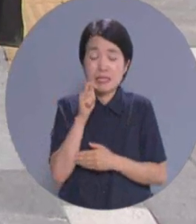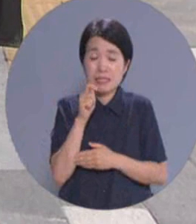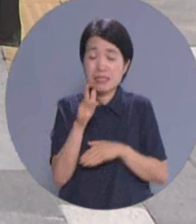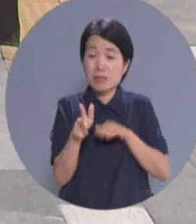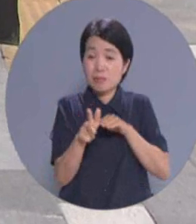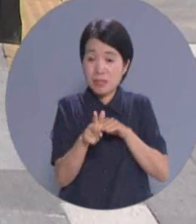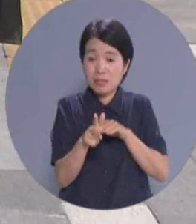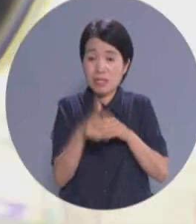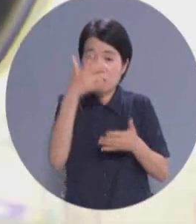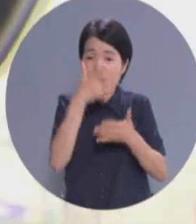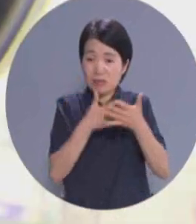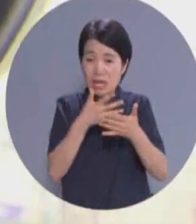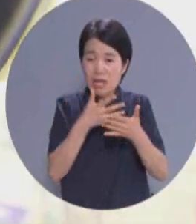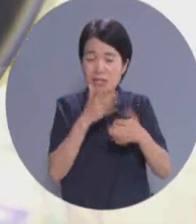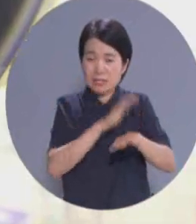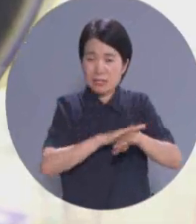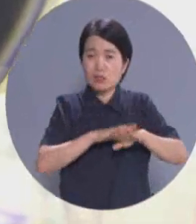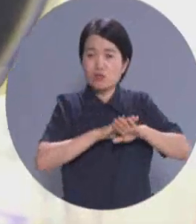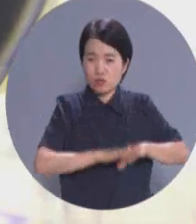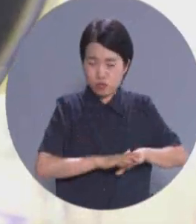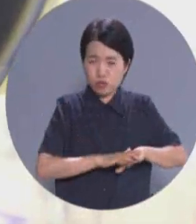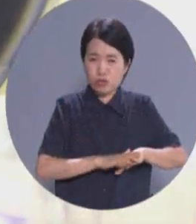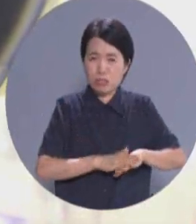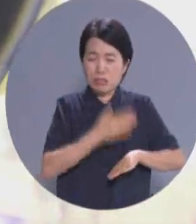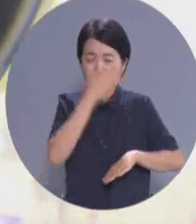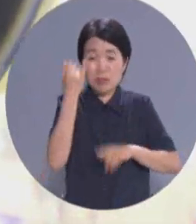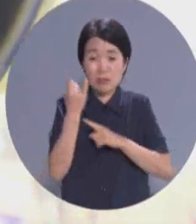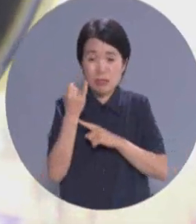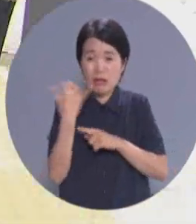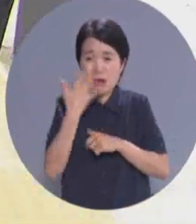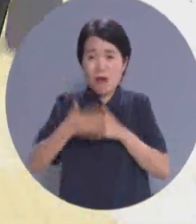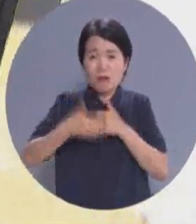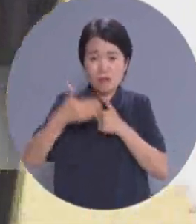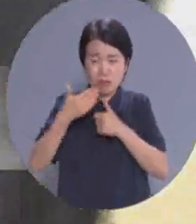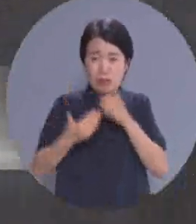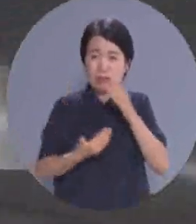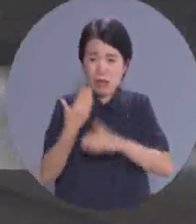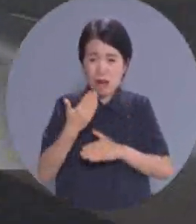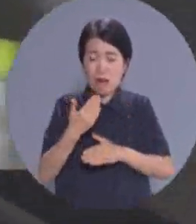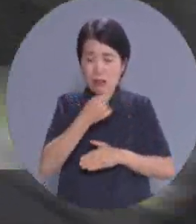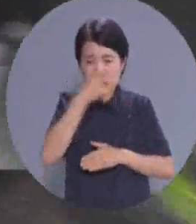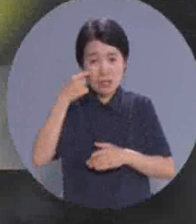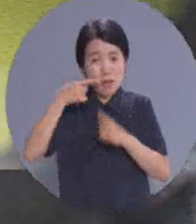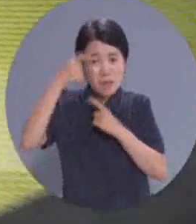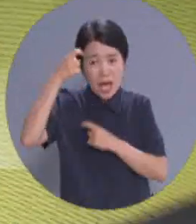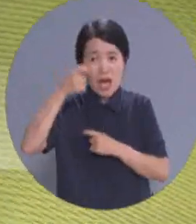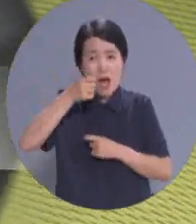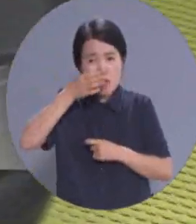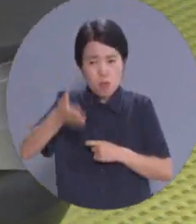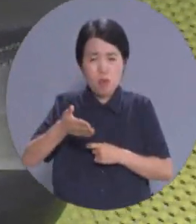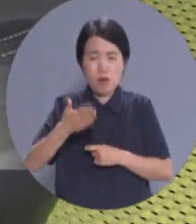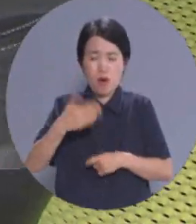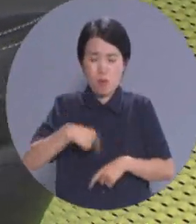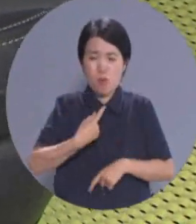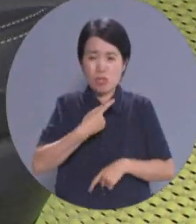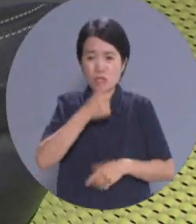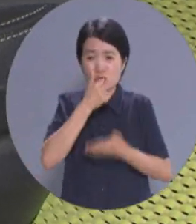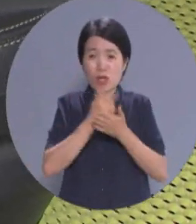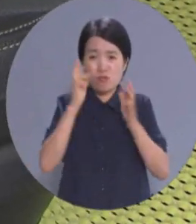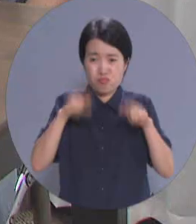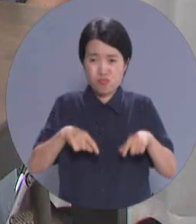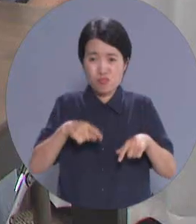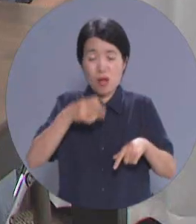설치된 블랙박스 영상을 보존한 덕에 젊은 여성으로부터 추행을 당했다는 사실을 증명하고 결백을 입증할 수